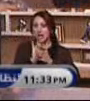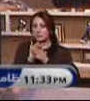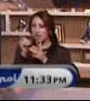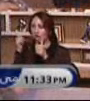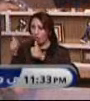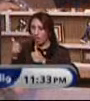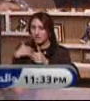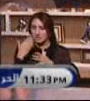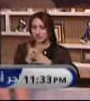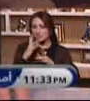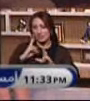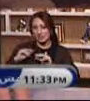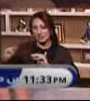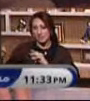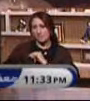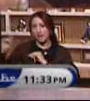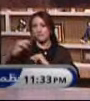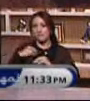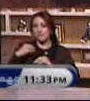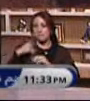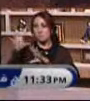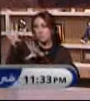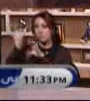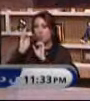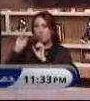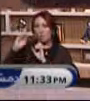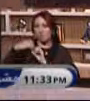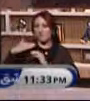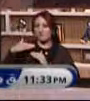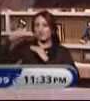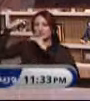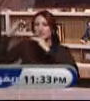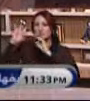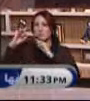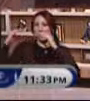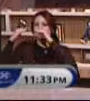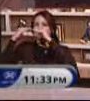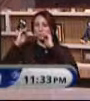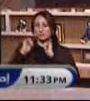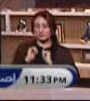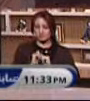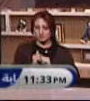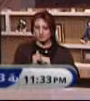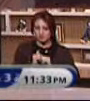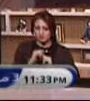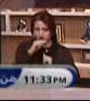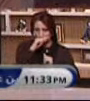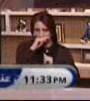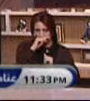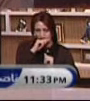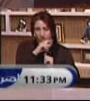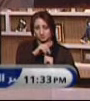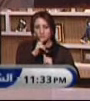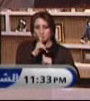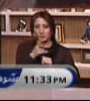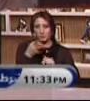ابو طالب ينازع في اللحظات الاخيره هو دافع عن النبي دفاعا مستميتا.